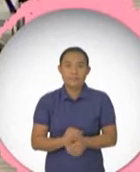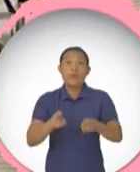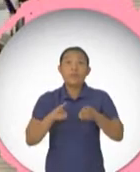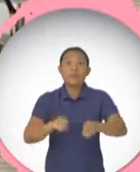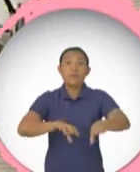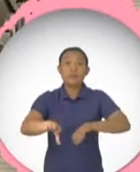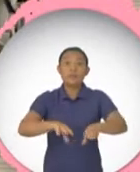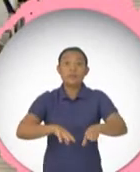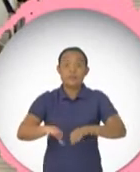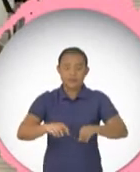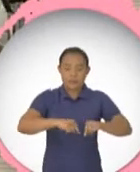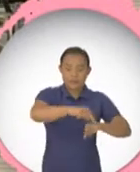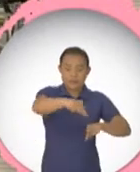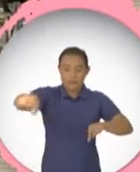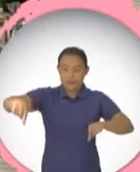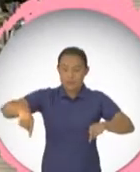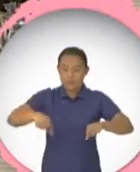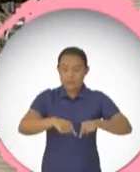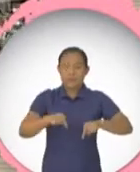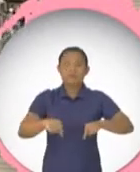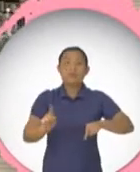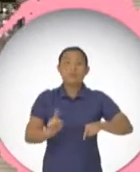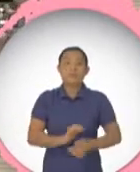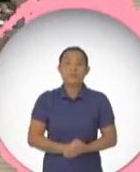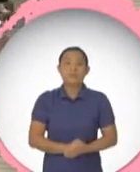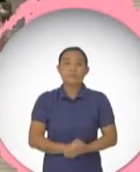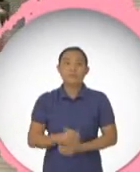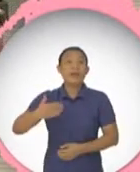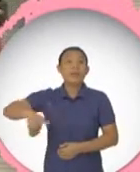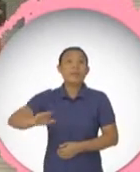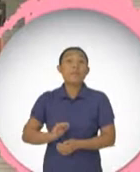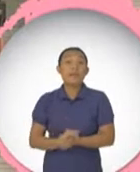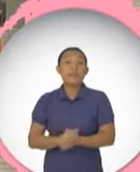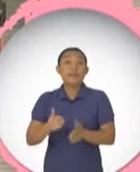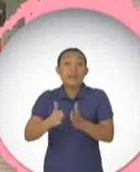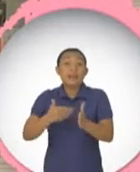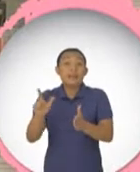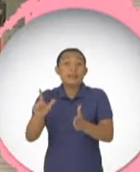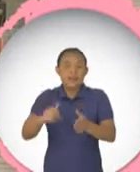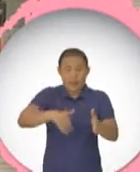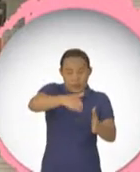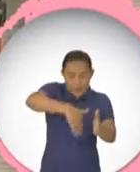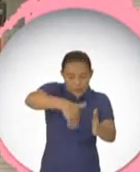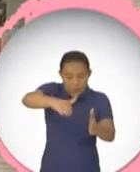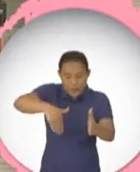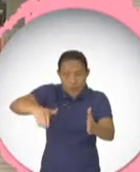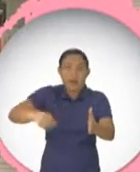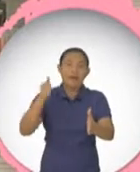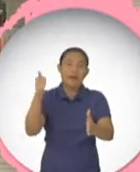ปกติทั่วๆไปของพายเนี่ยเขาจะแค่ทาเนยแล้วก็เสร็จได้เลยแล้วก็ใช้ได้เลยทีนี้เ